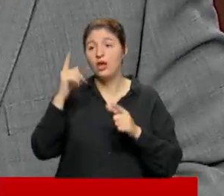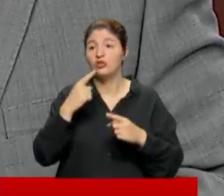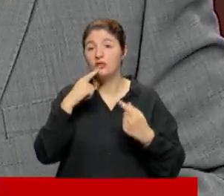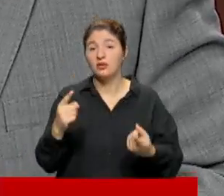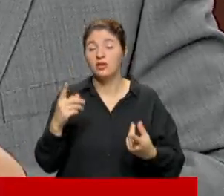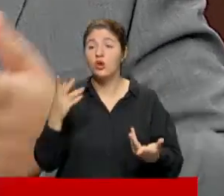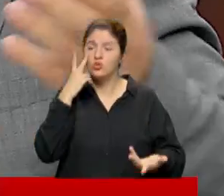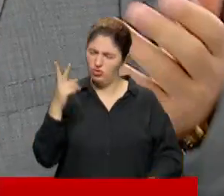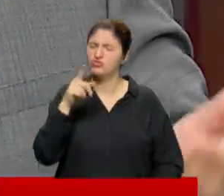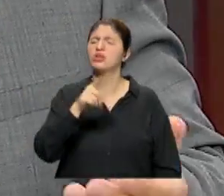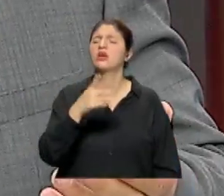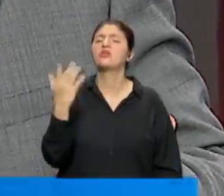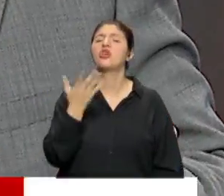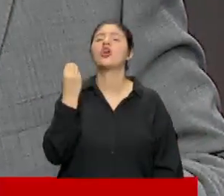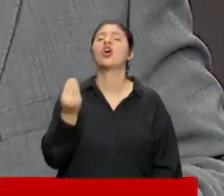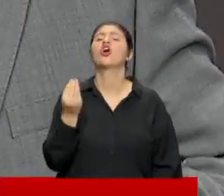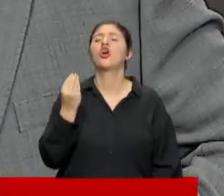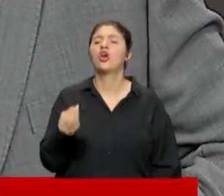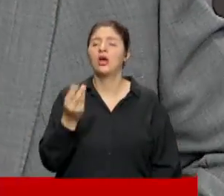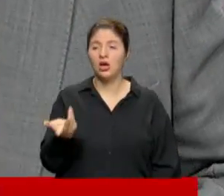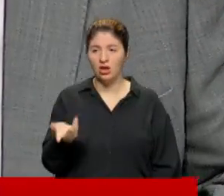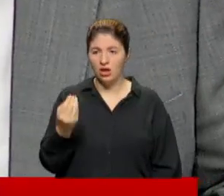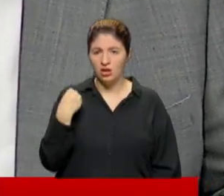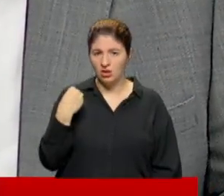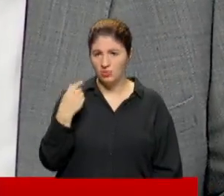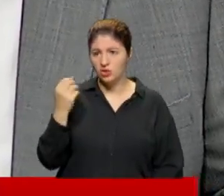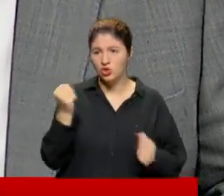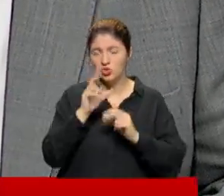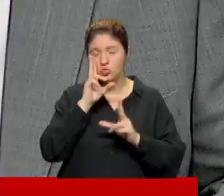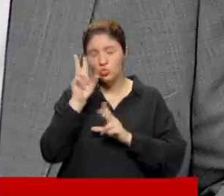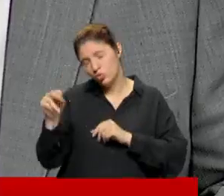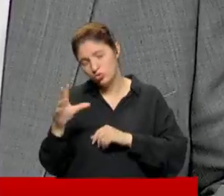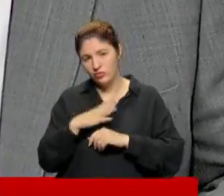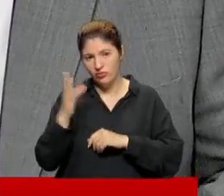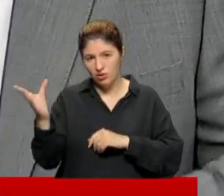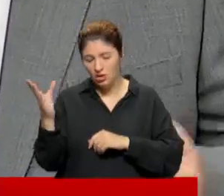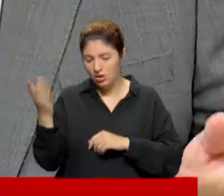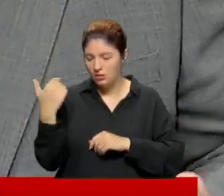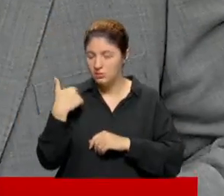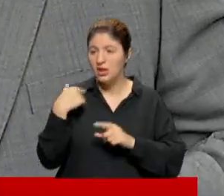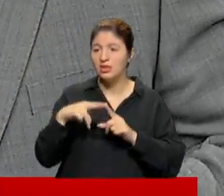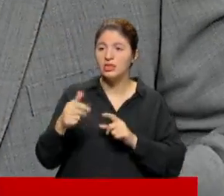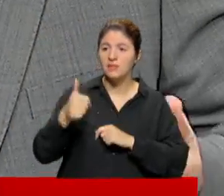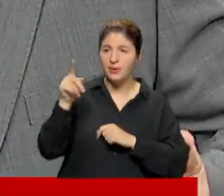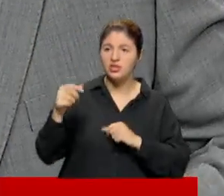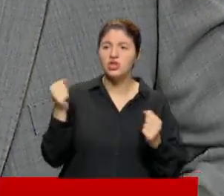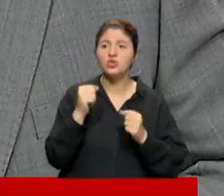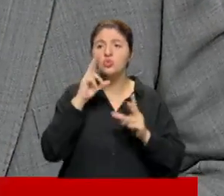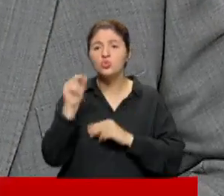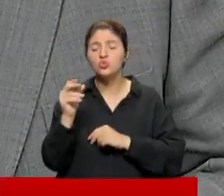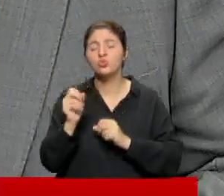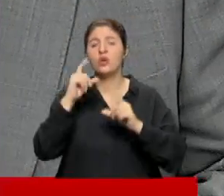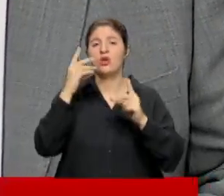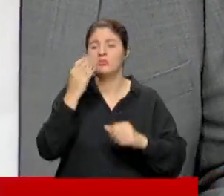dedi göreceksiniz ne kadar iyi olacak şimdi yeni bir gış uykusuna yattı Nurettin nebati Biz Nurettin nebin gış uykusundan